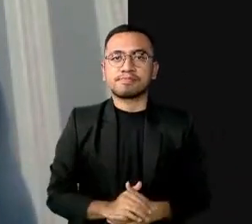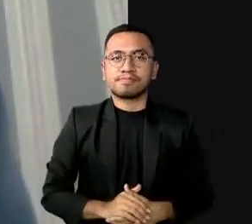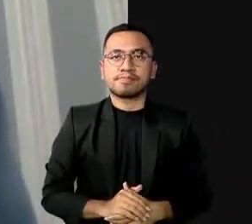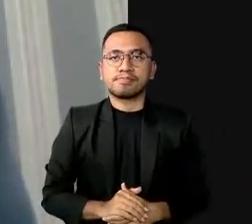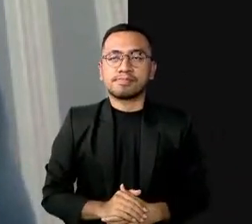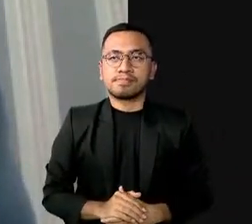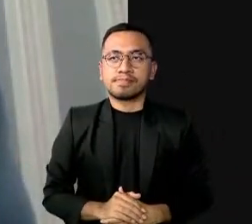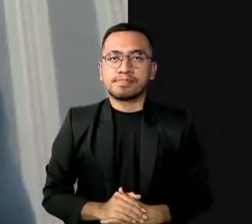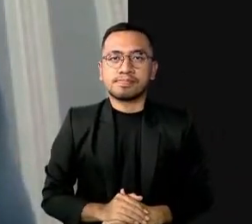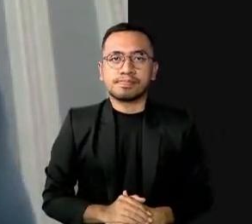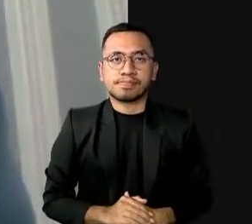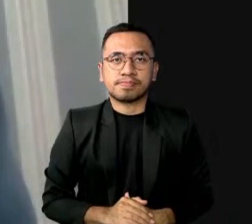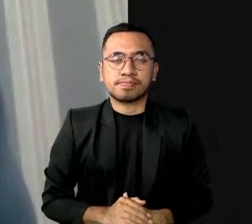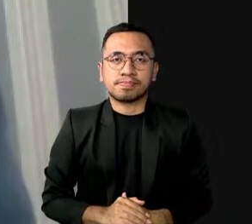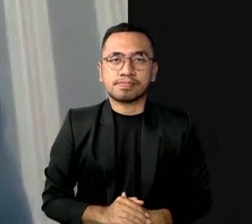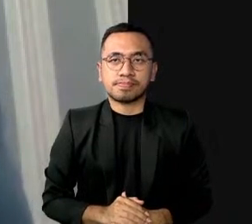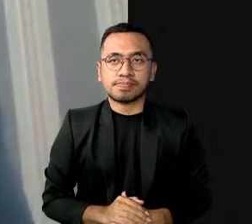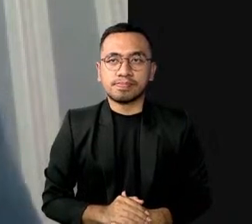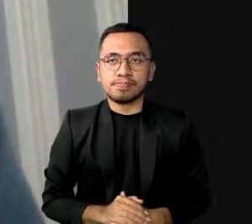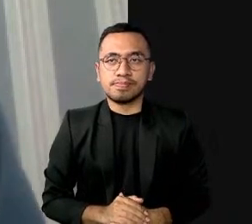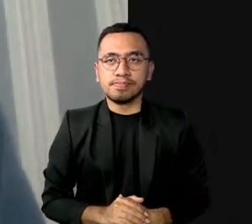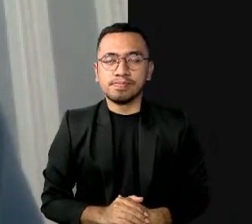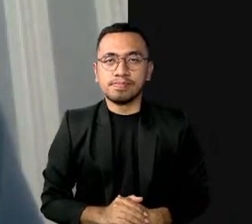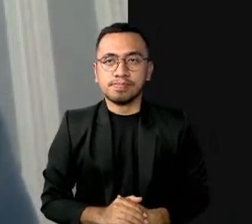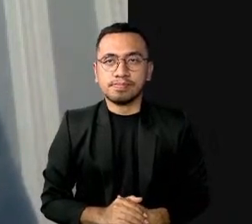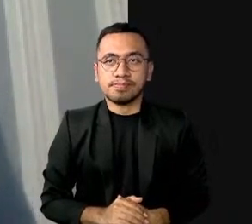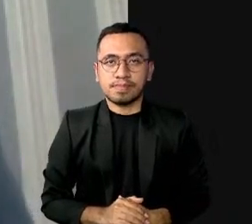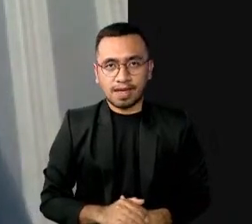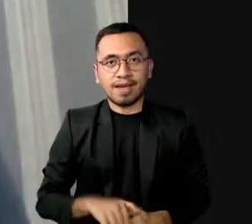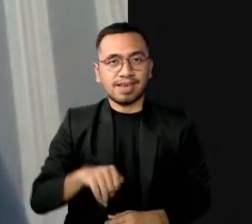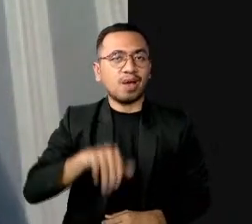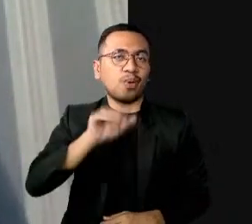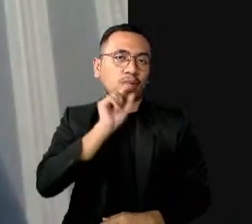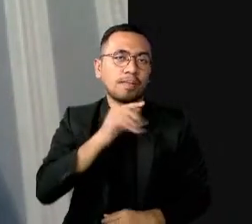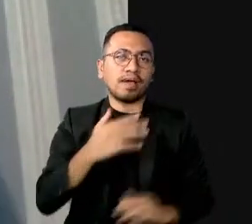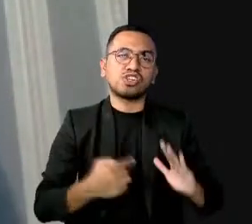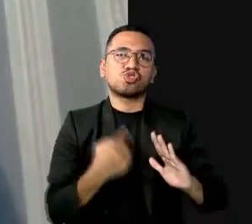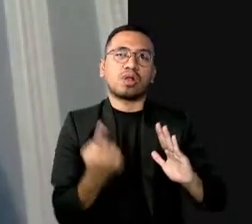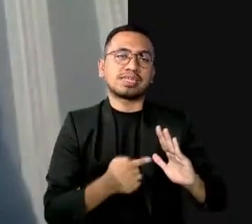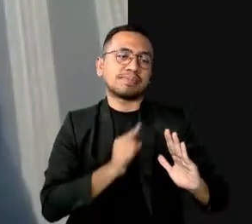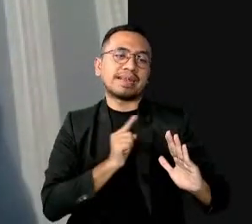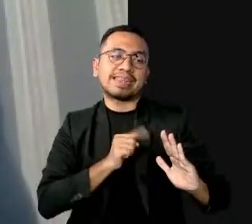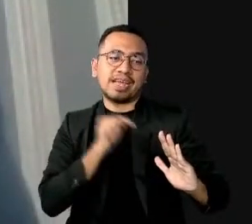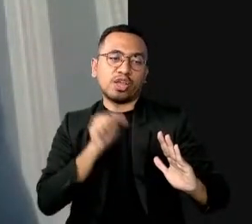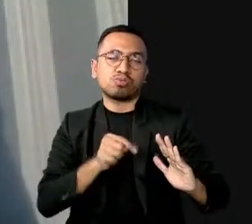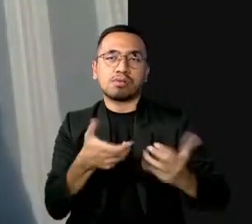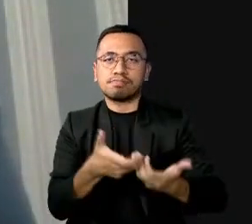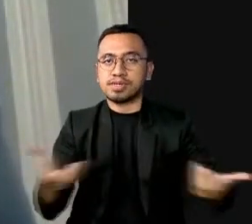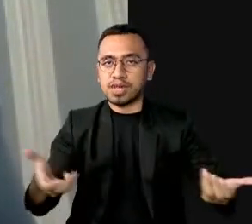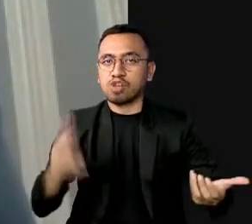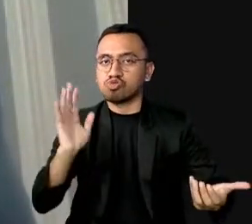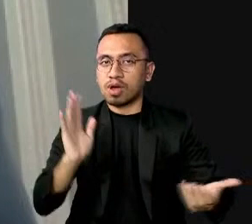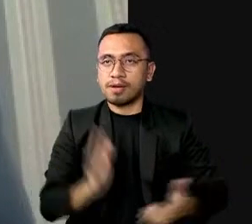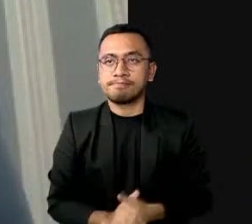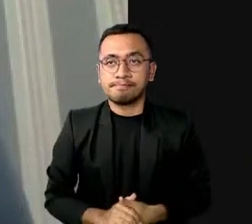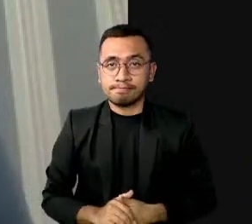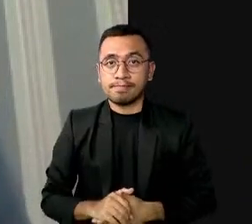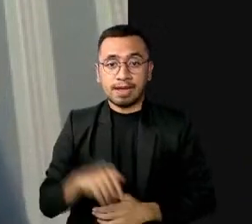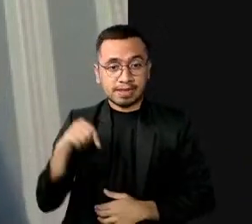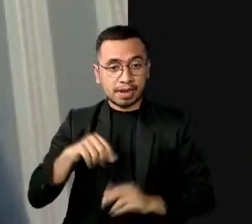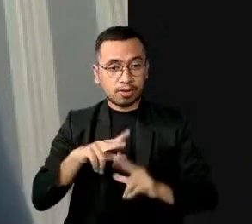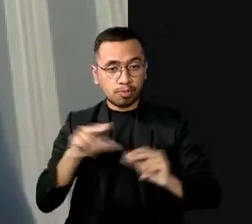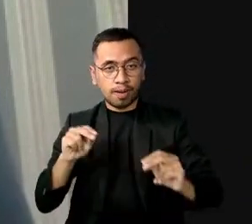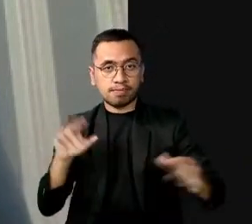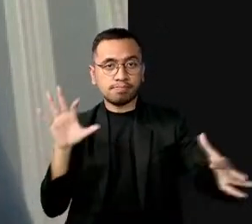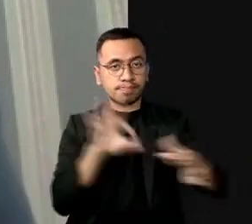Pak ya untuk keislamannya dan saat ini kami bekerjasama dengan BNPB